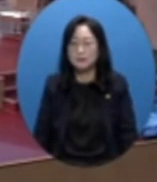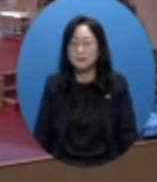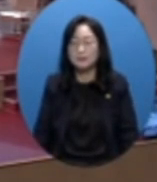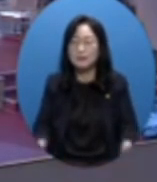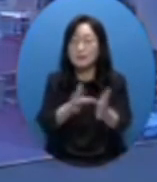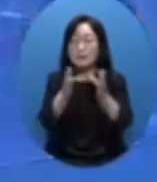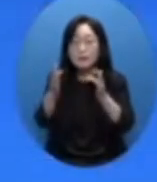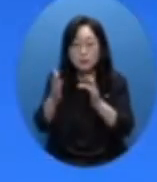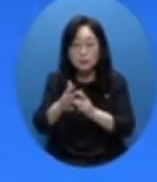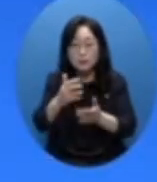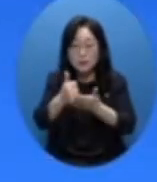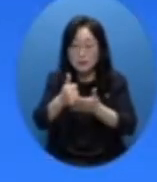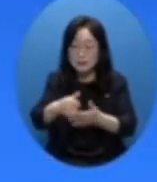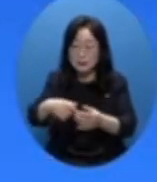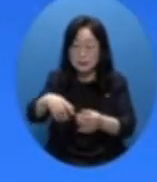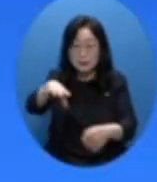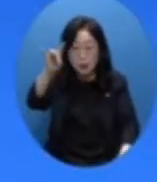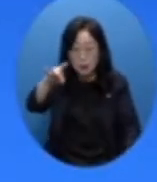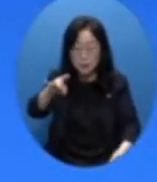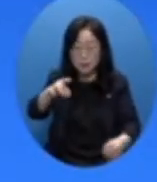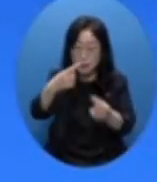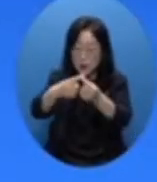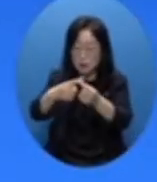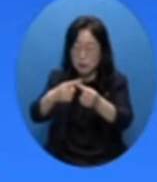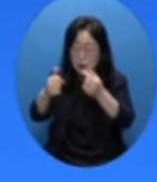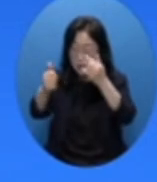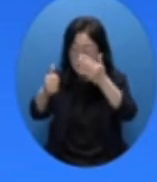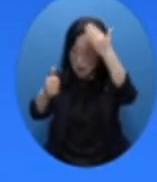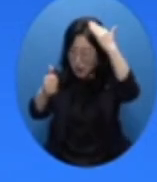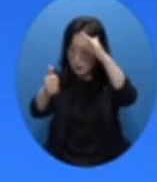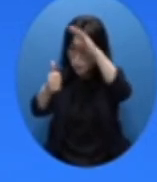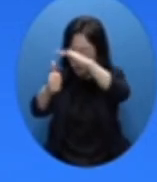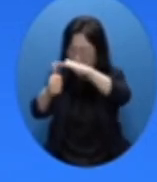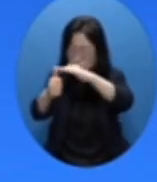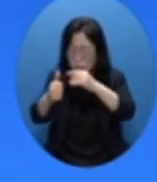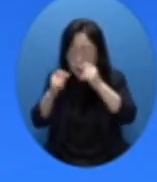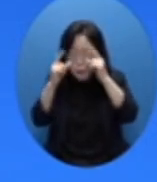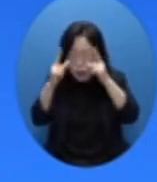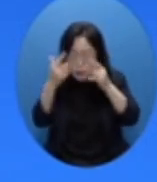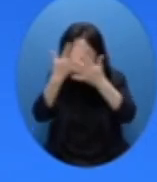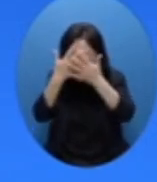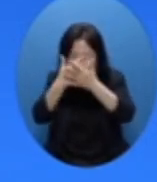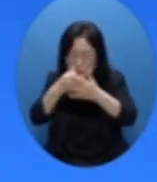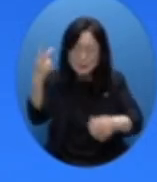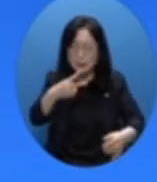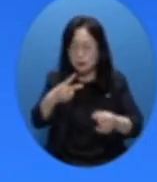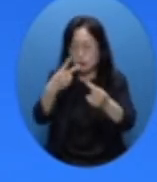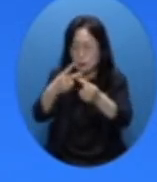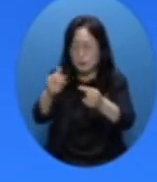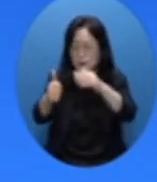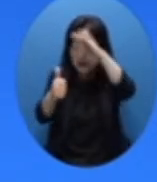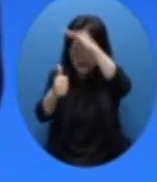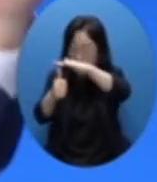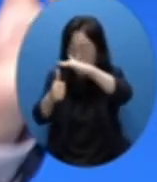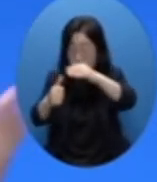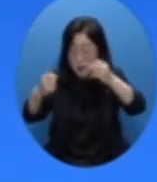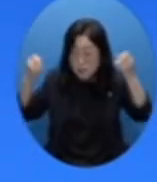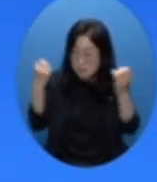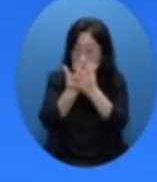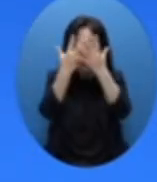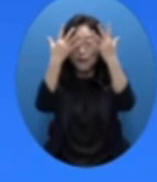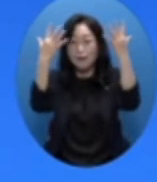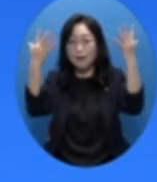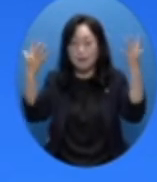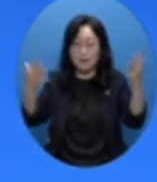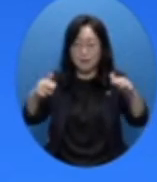예수께서 첫 번째 안수 하실때는 누를 떠서 히미하게 봤는데 다시 완수 하시니까 눈이 화나게 발라서